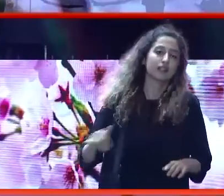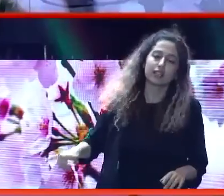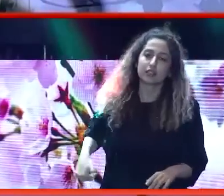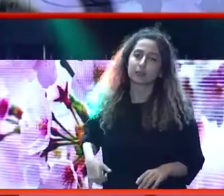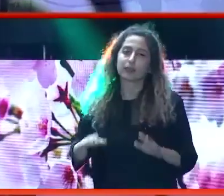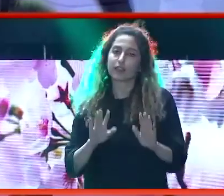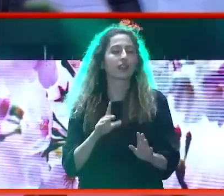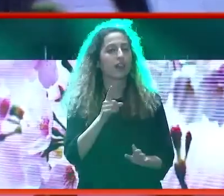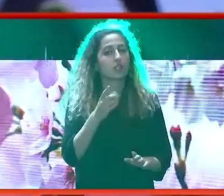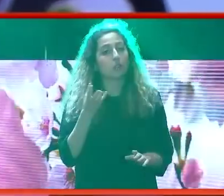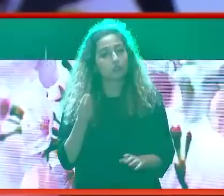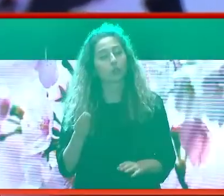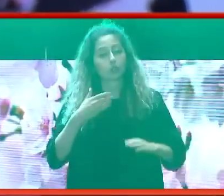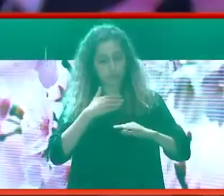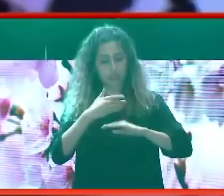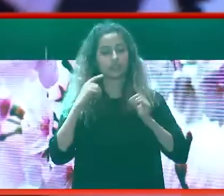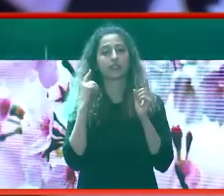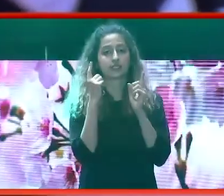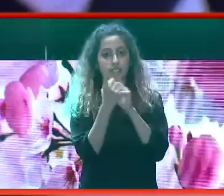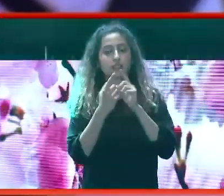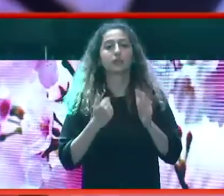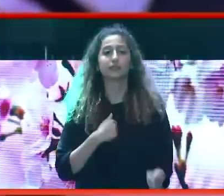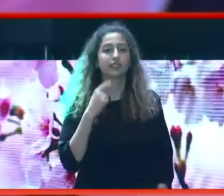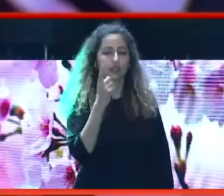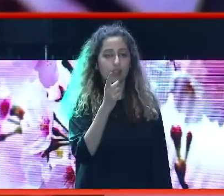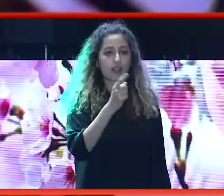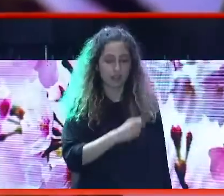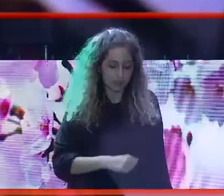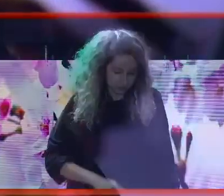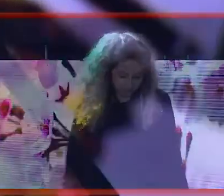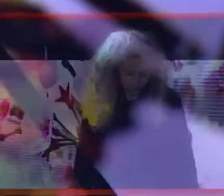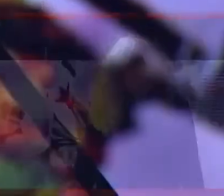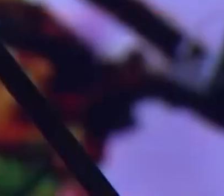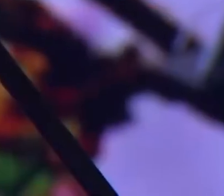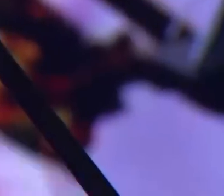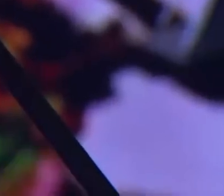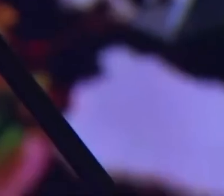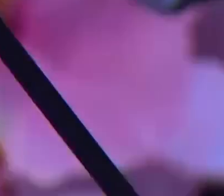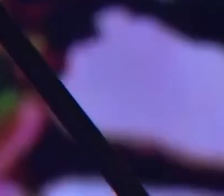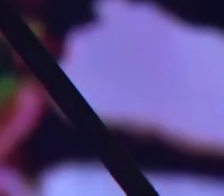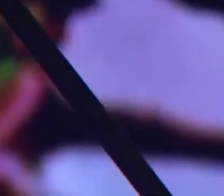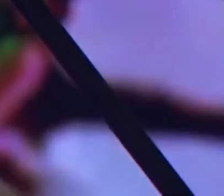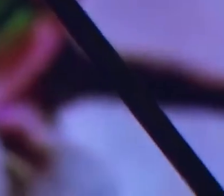kal, yanımda kal. Çok geç rastladım sana.